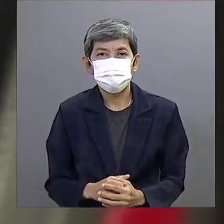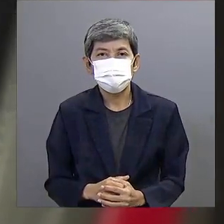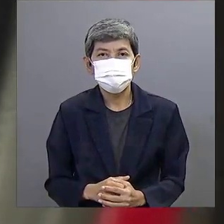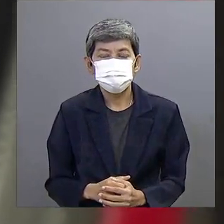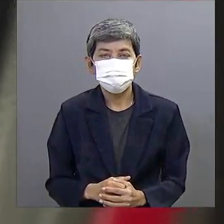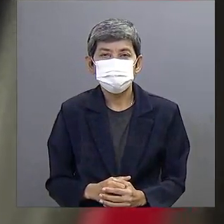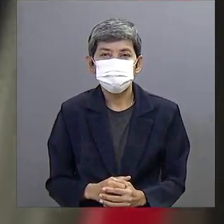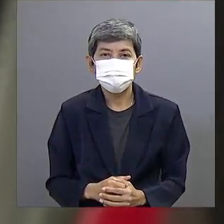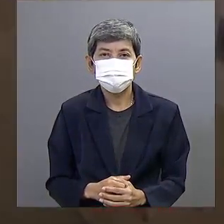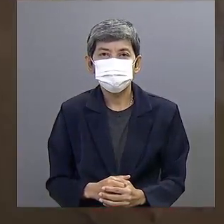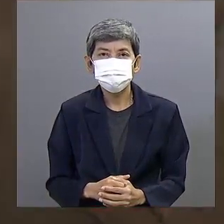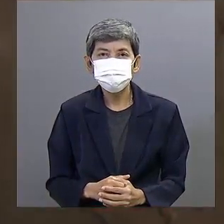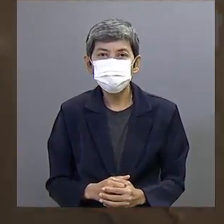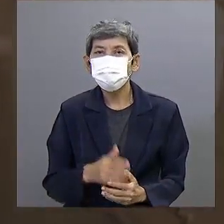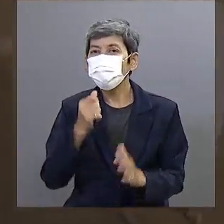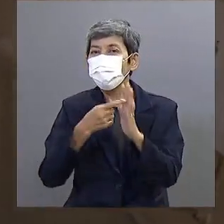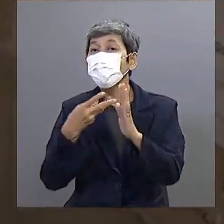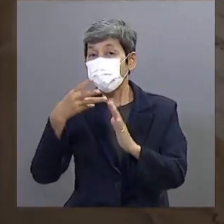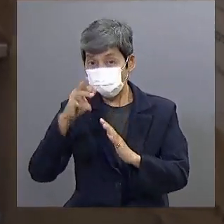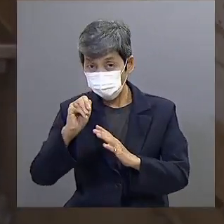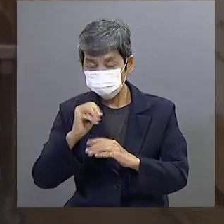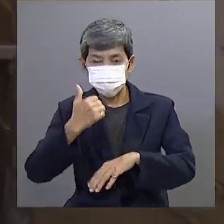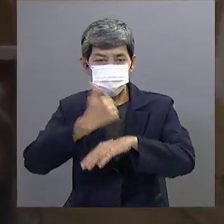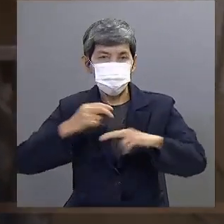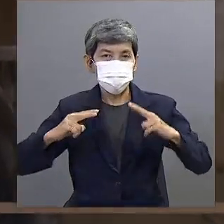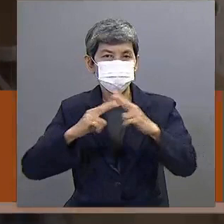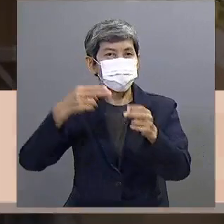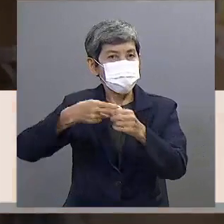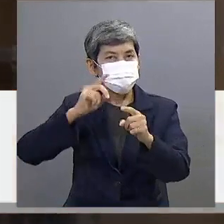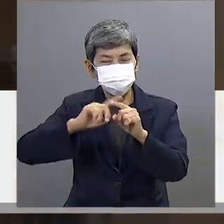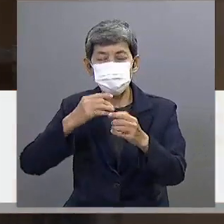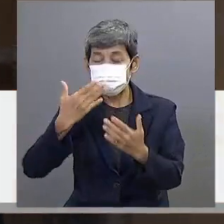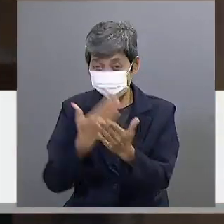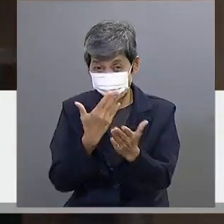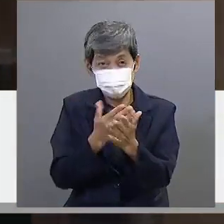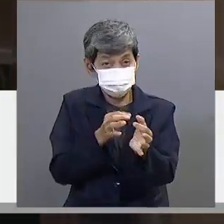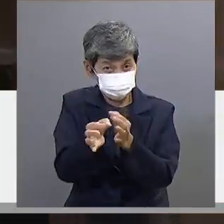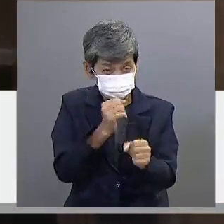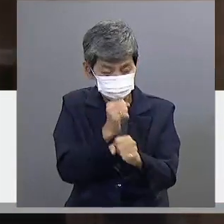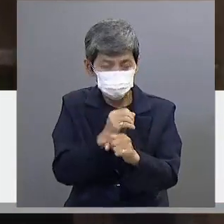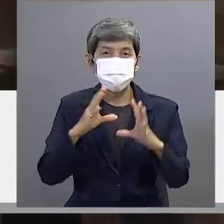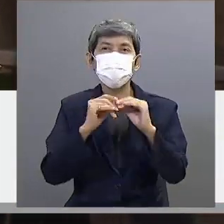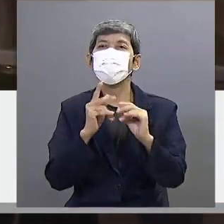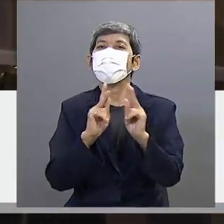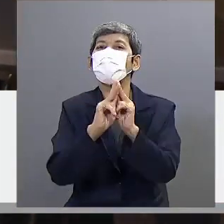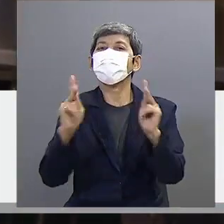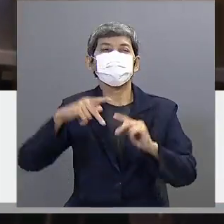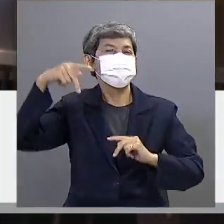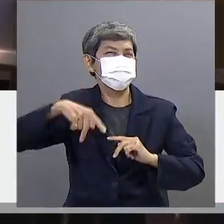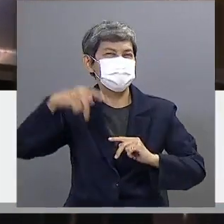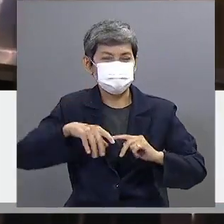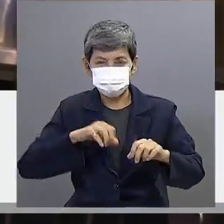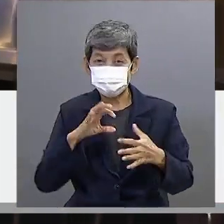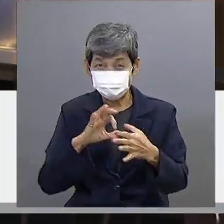1นายอาคมเติมพิทยาไพสิฐรัฐมนตรีว่าการกระทรวงการคลังเปิดเผยว่าในการประชุมคณะกรรมการเฉพาะกิจเพื่อบริหารสถานการณ์